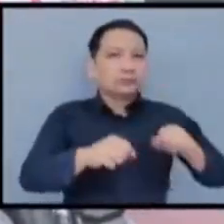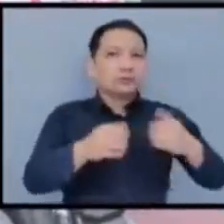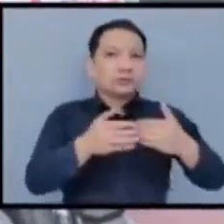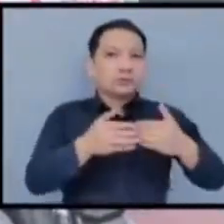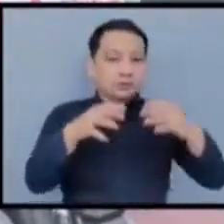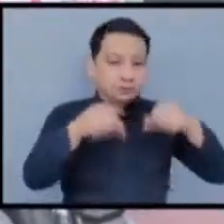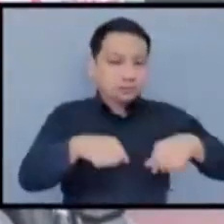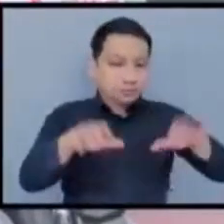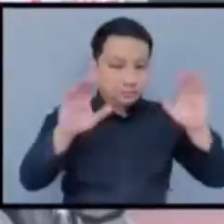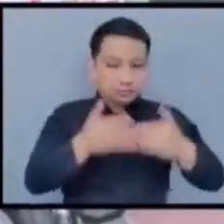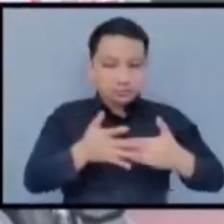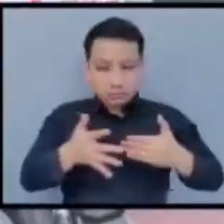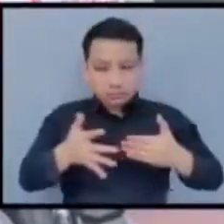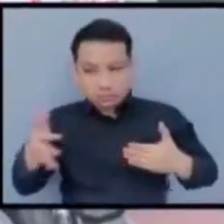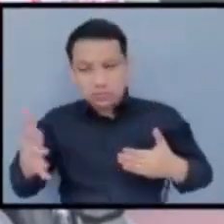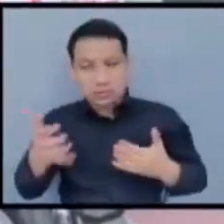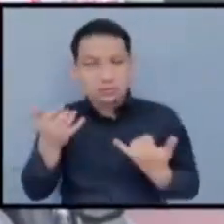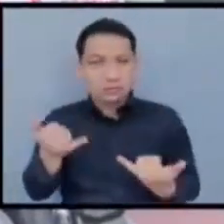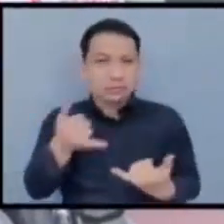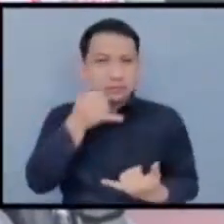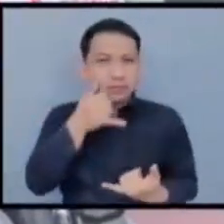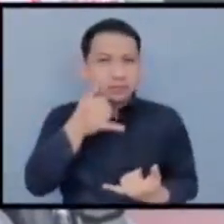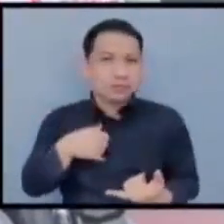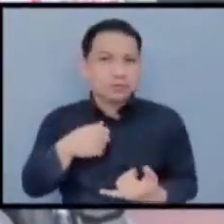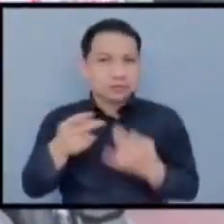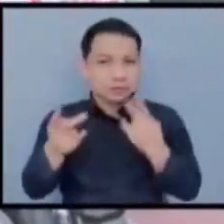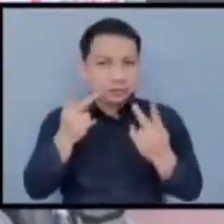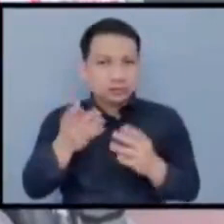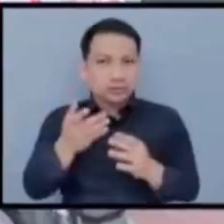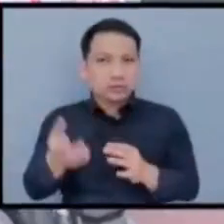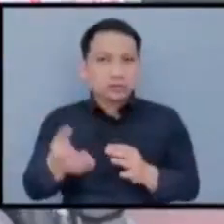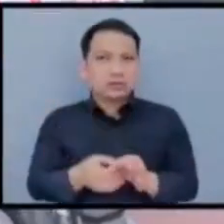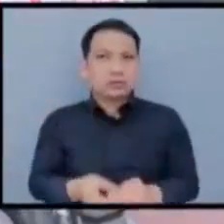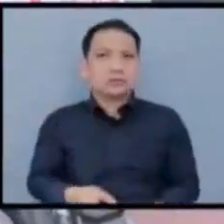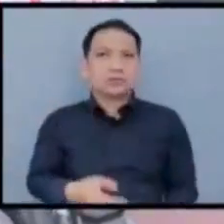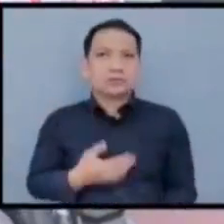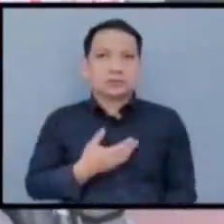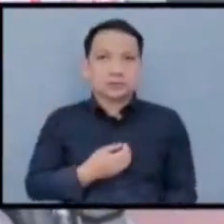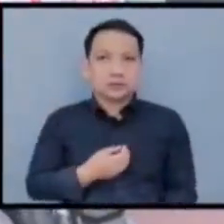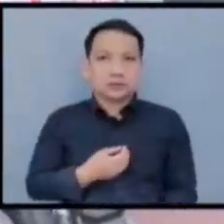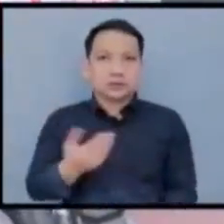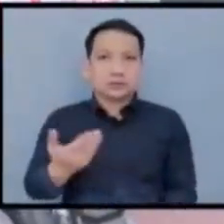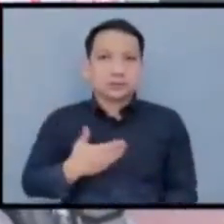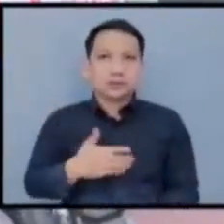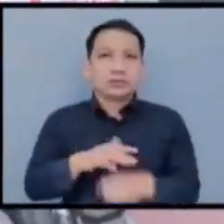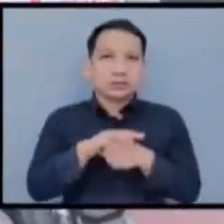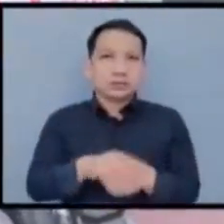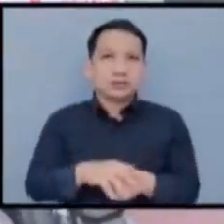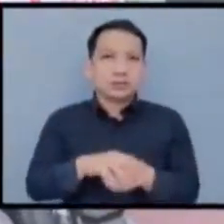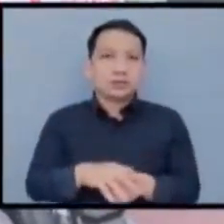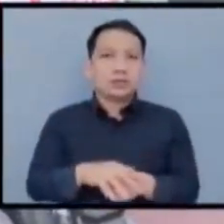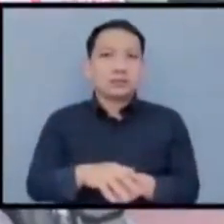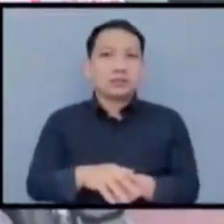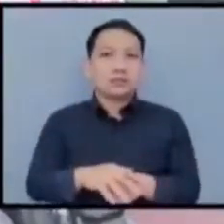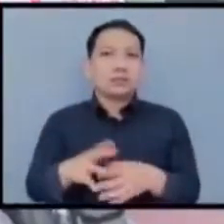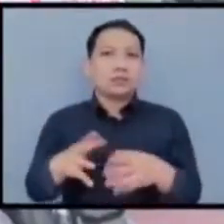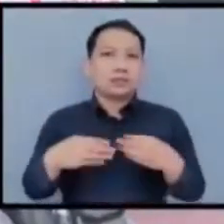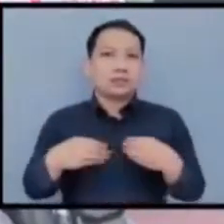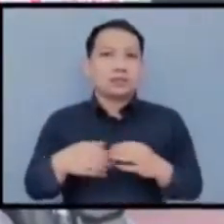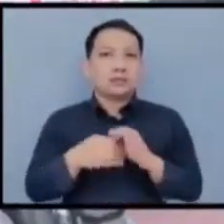yesterday at least nang dinala ko sila, sinasabi nila sa akin na pinipressure sila na aminin